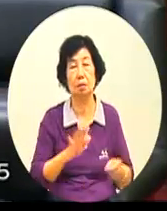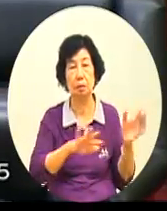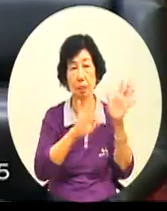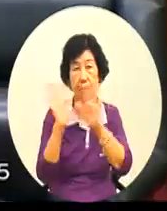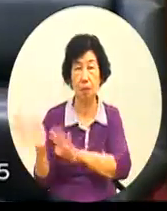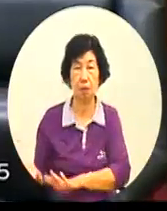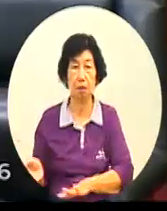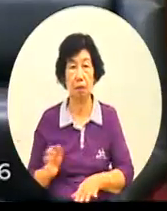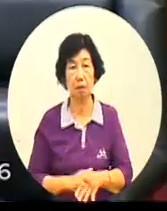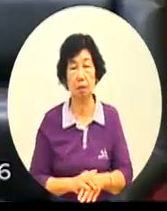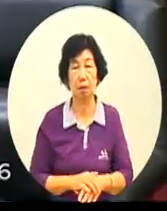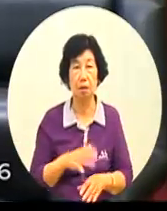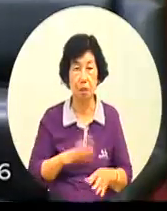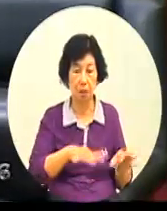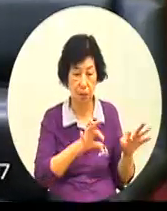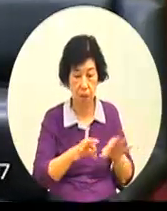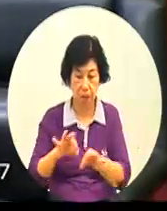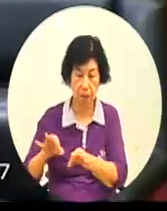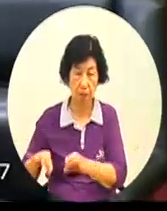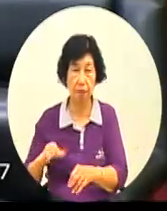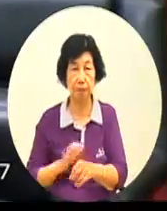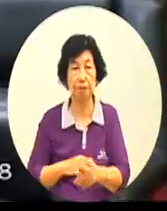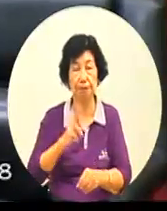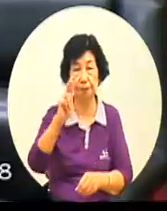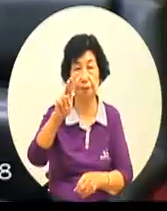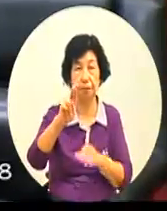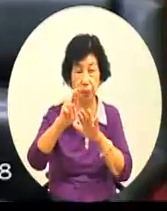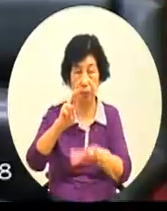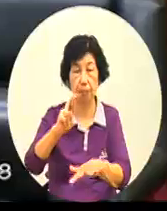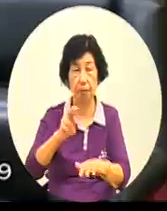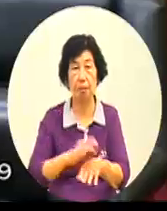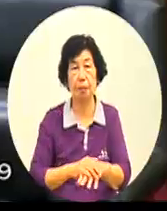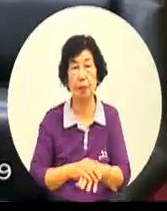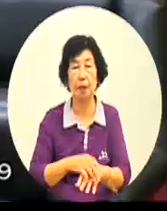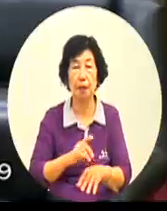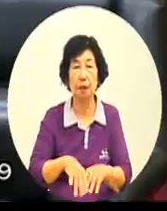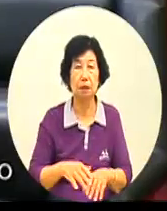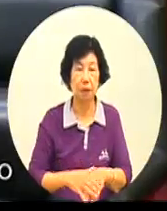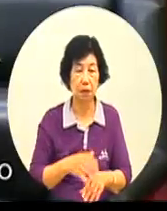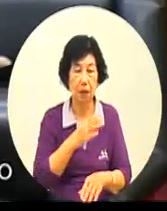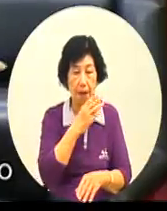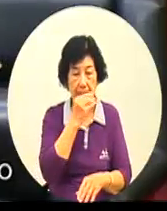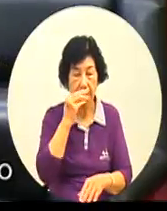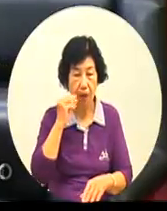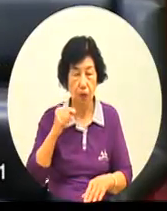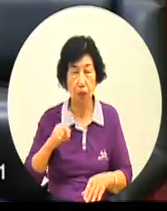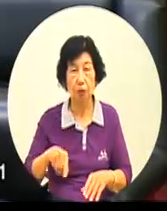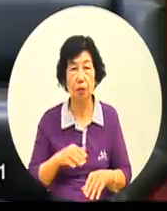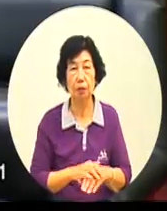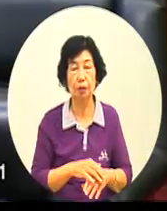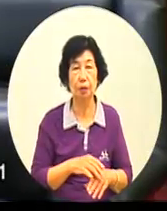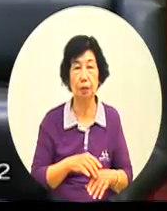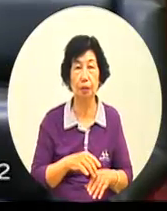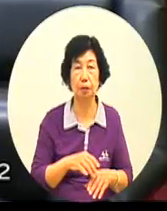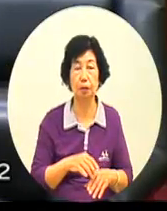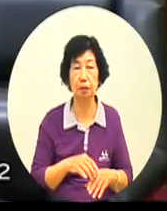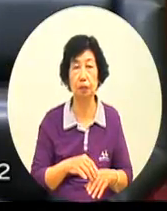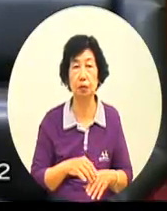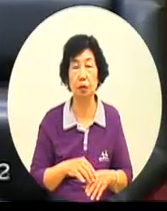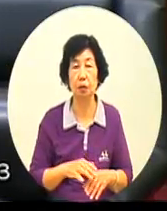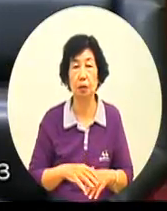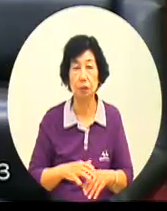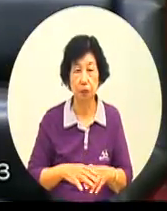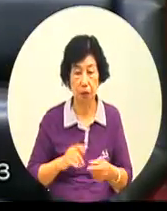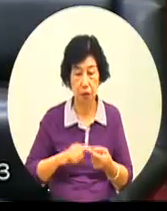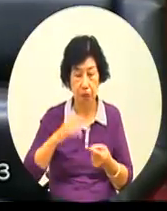子拖到年底了以后，好啊，应付了事，好了、啊，没有去做这样的，来不及了，明年再